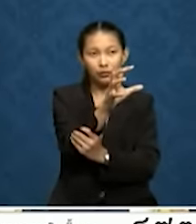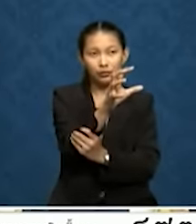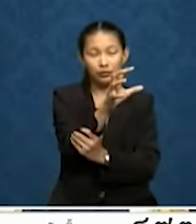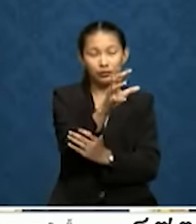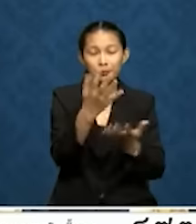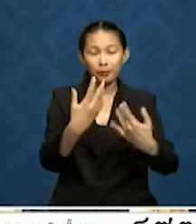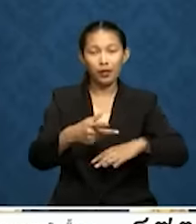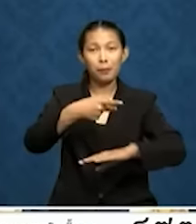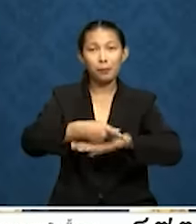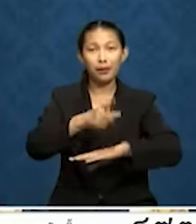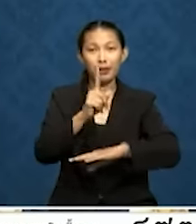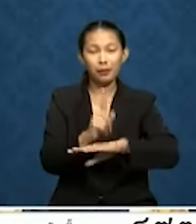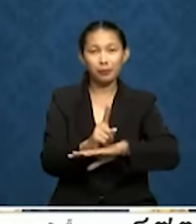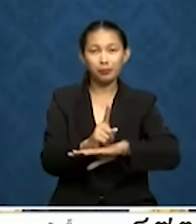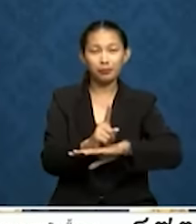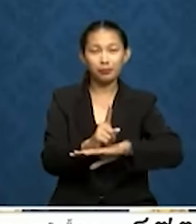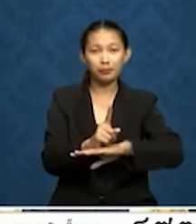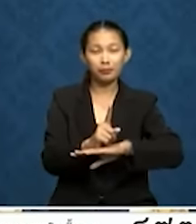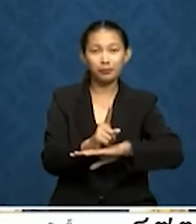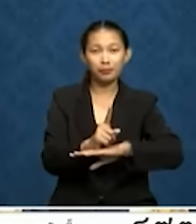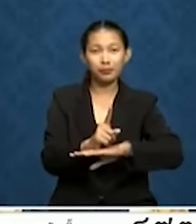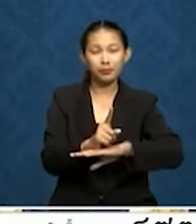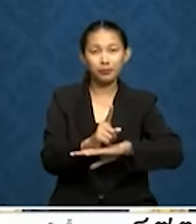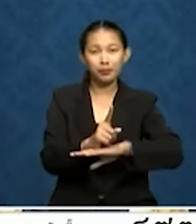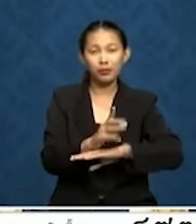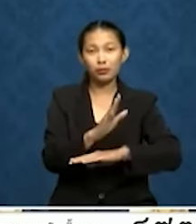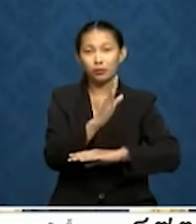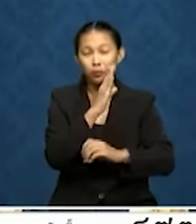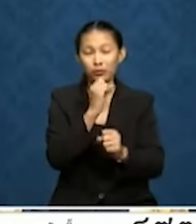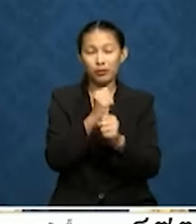ท่านประธานครับการที่ท่านทำหน้า